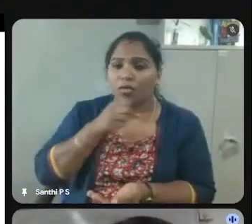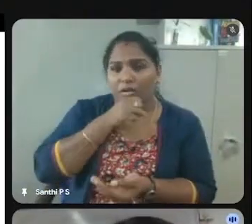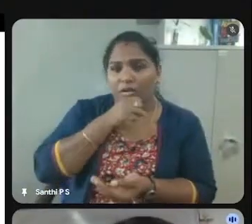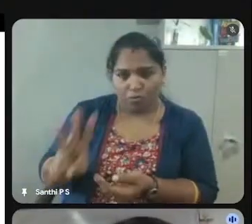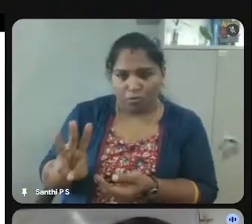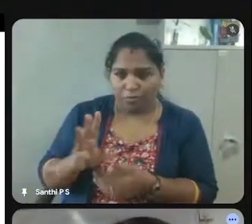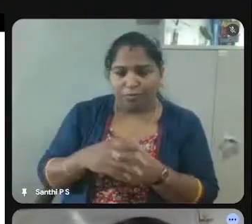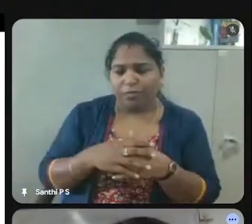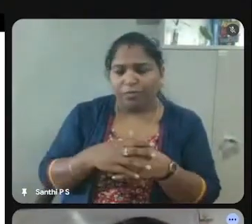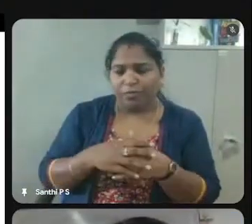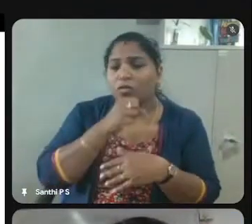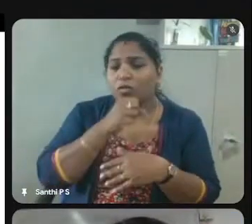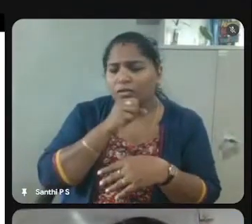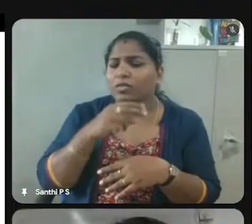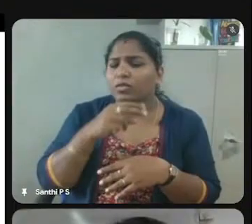വയസ്സും 2 വയസ്സും.